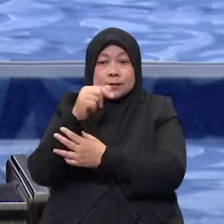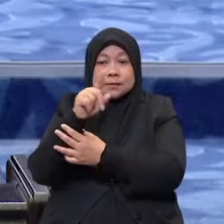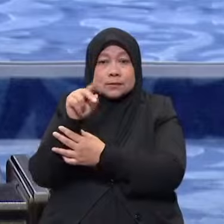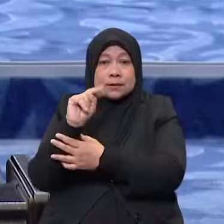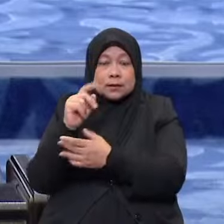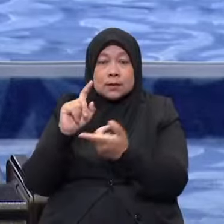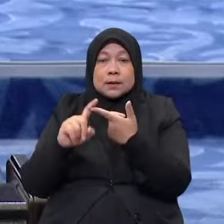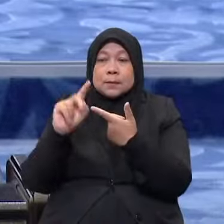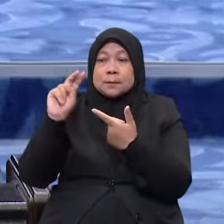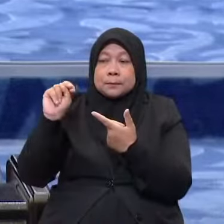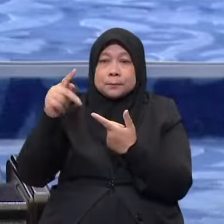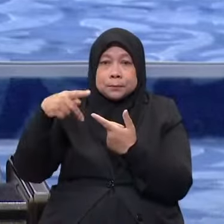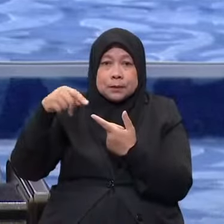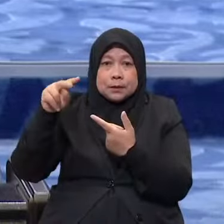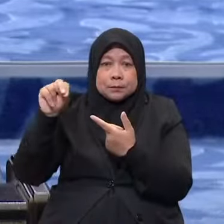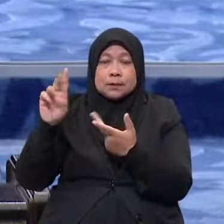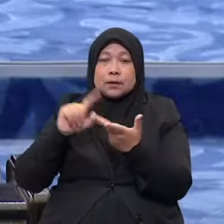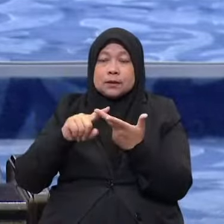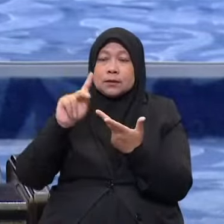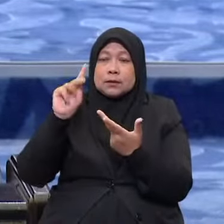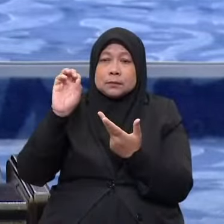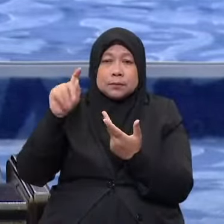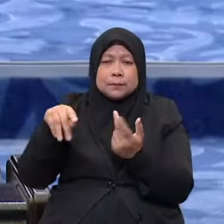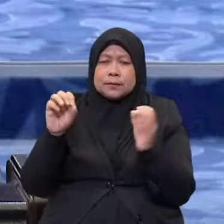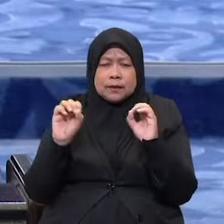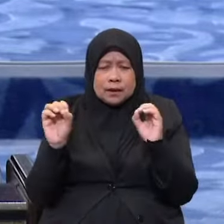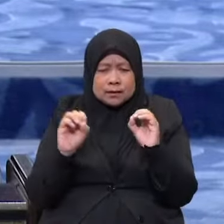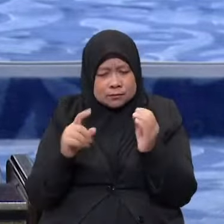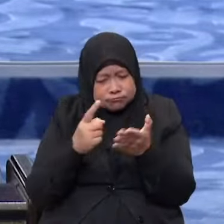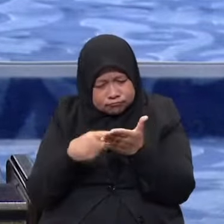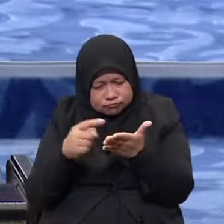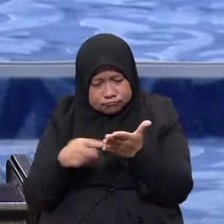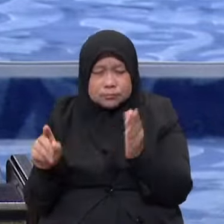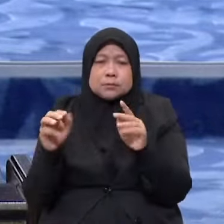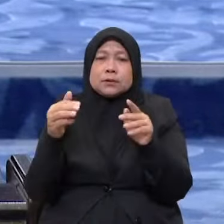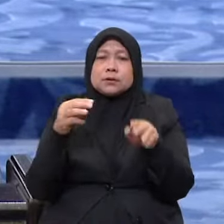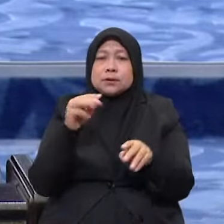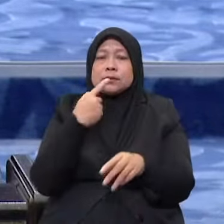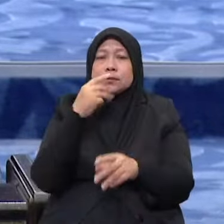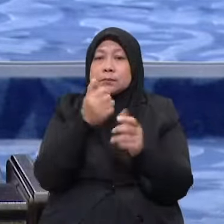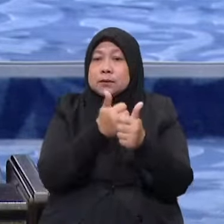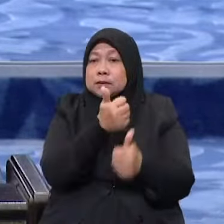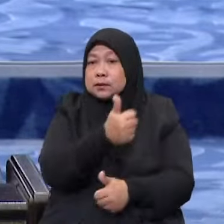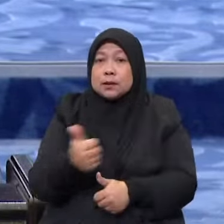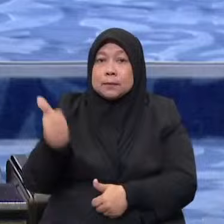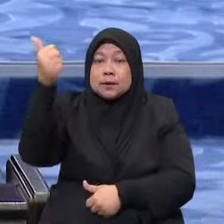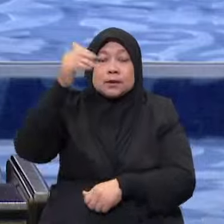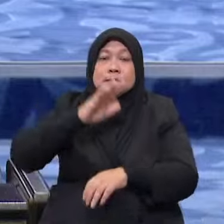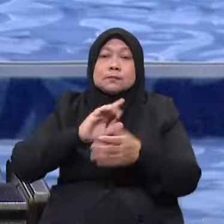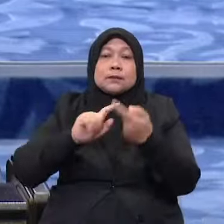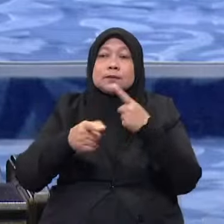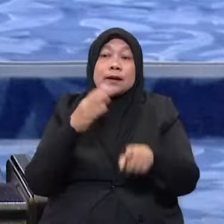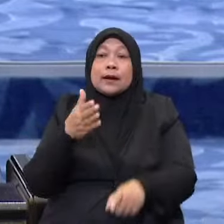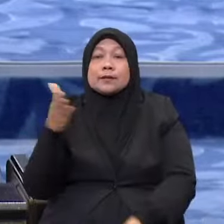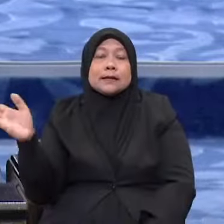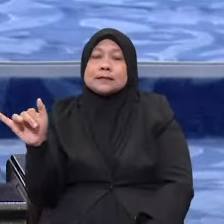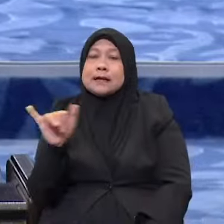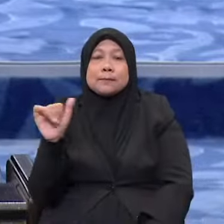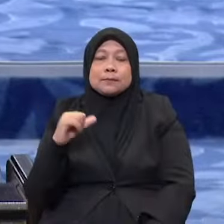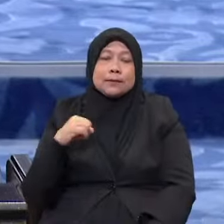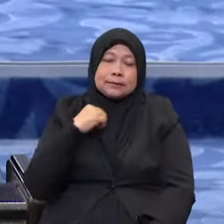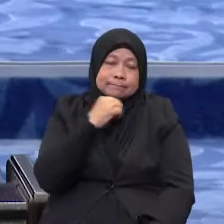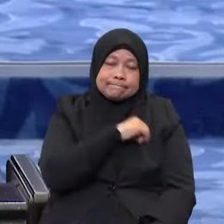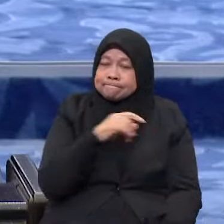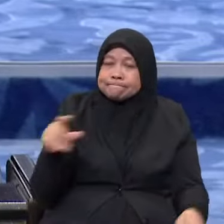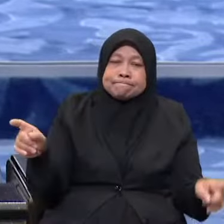PNB ataupun KWSP tidak dirujuk untuk kabinet, termasuk semasa rakan-rakan sebelah sana menjadi anggota